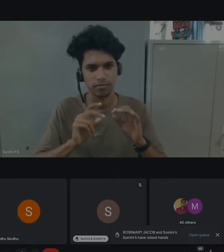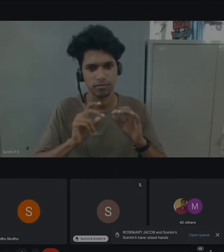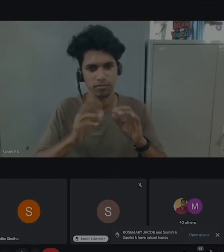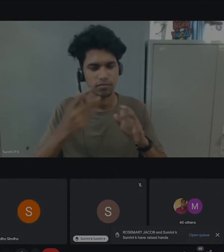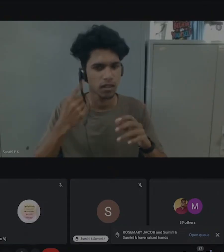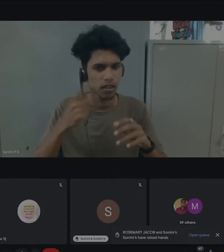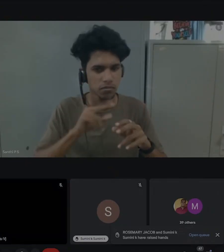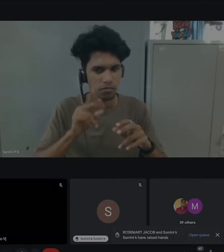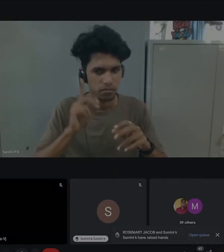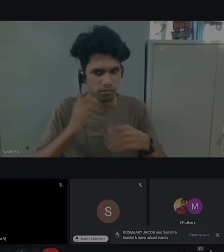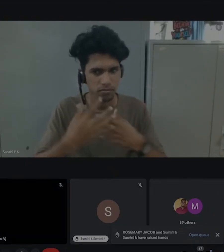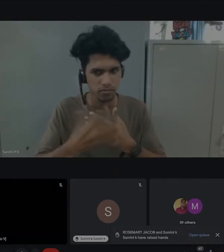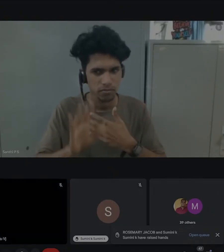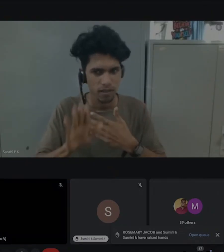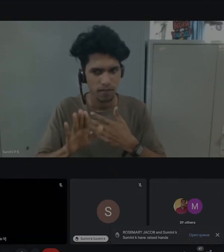കേൾക്കുന്നുണ്ടോ?